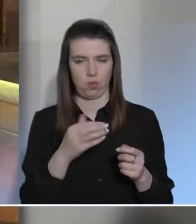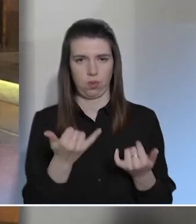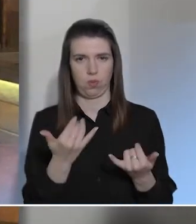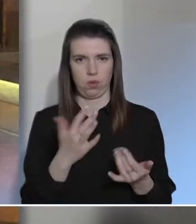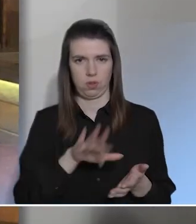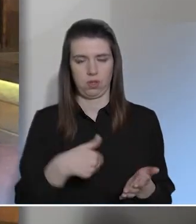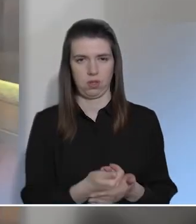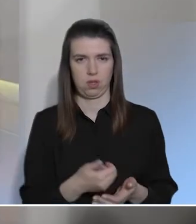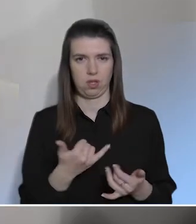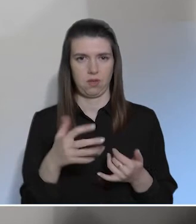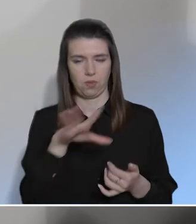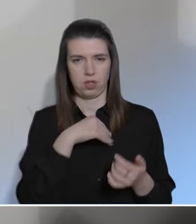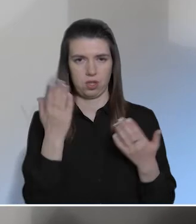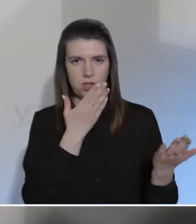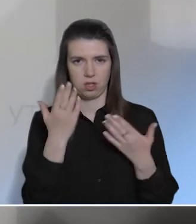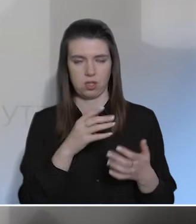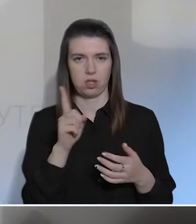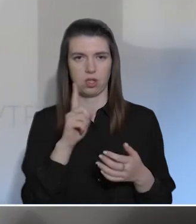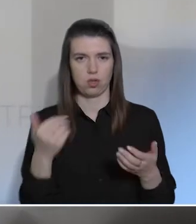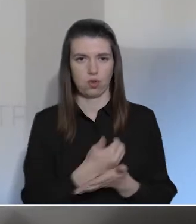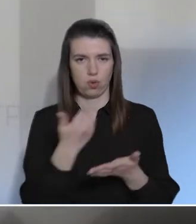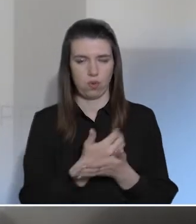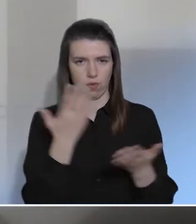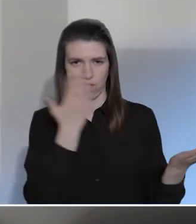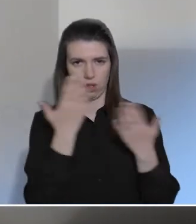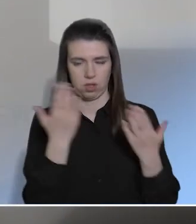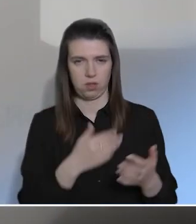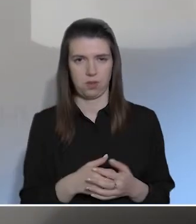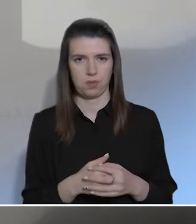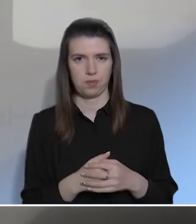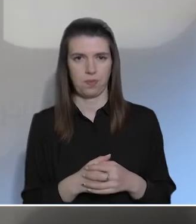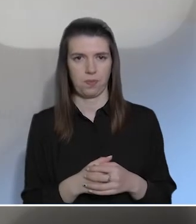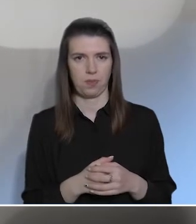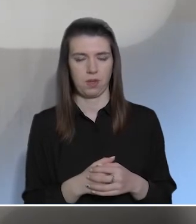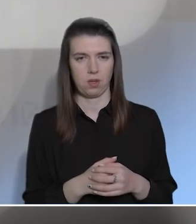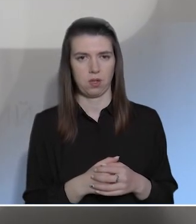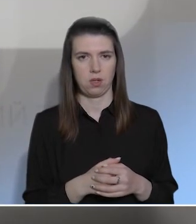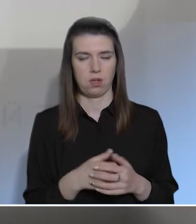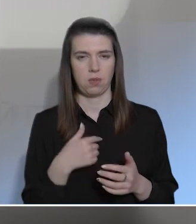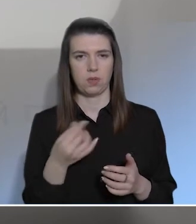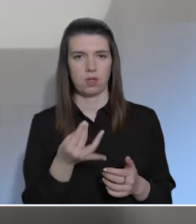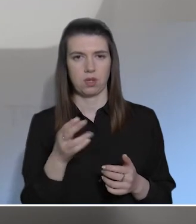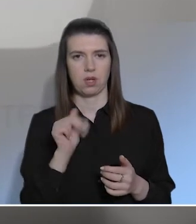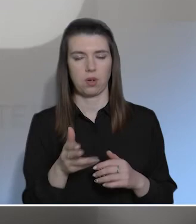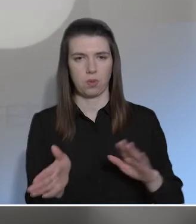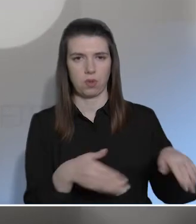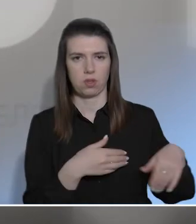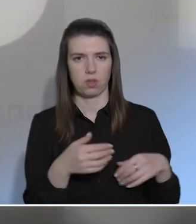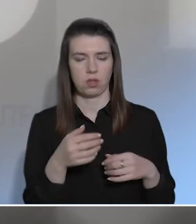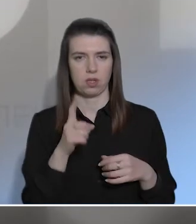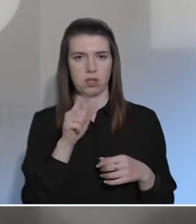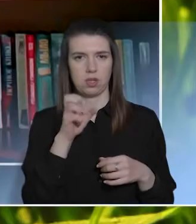по сей день. Для того, чтобы вместе читать и читать что-то новое, самое главное, новое. А меня, кстати, вот знаете, что интересует? А как